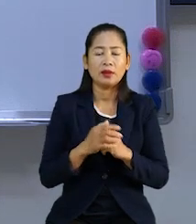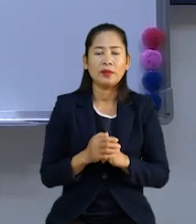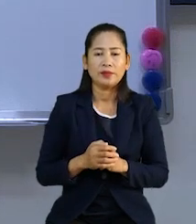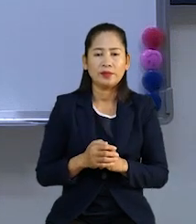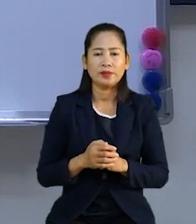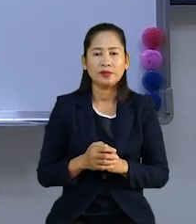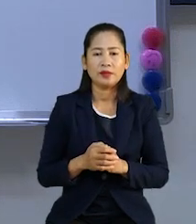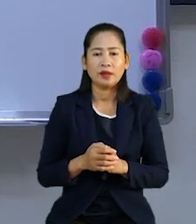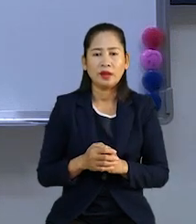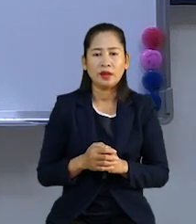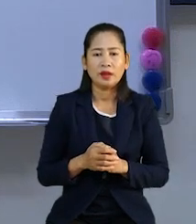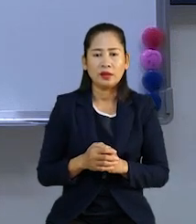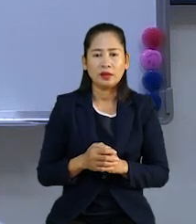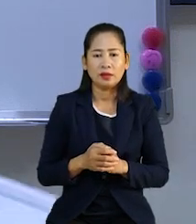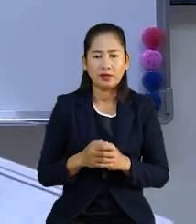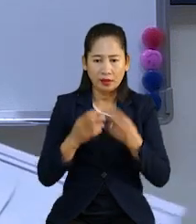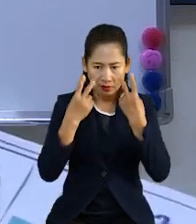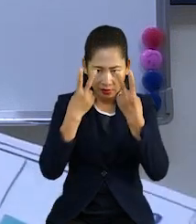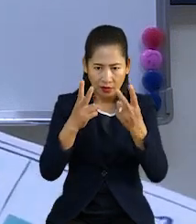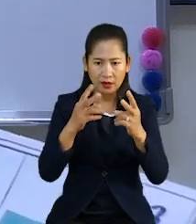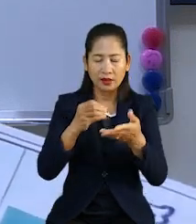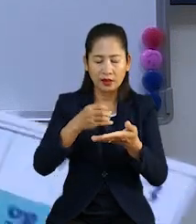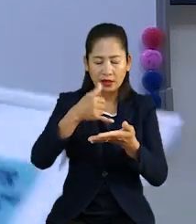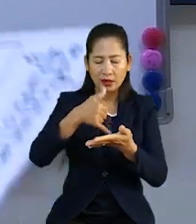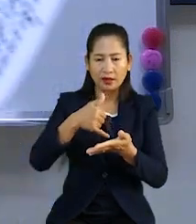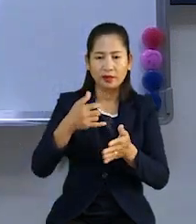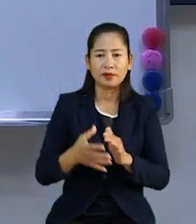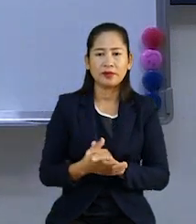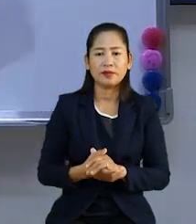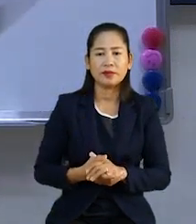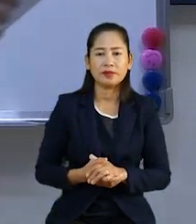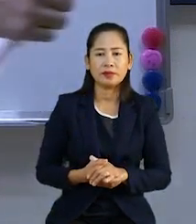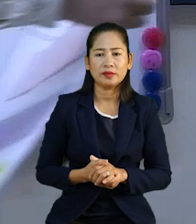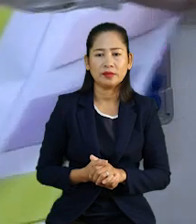chấn là xa mùi nè kêu đó ngày này